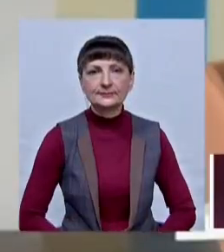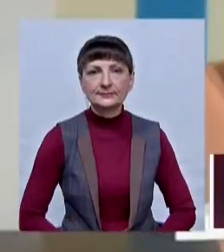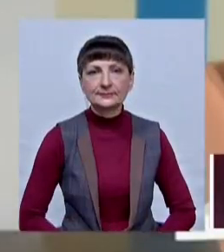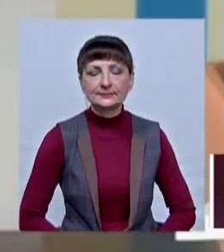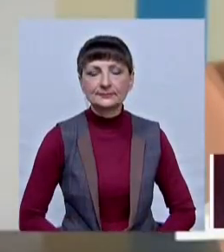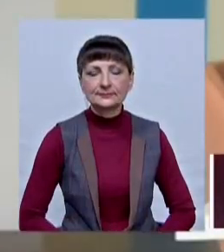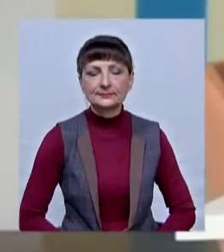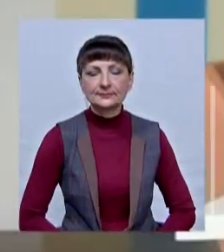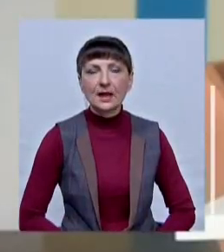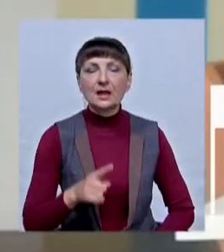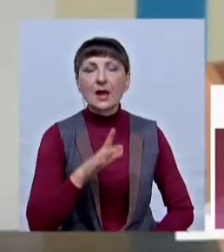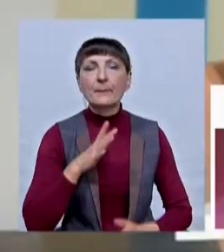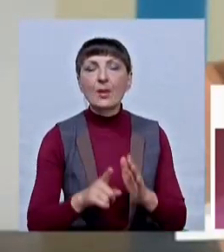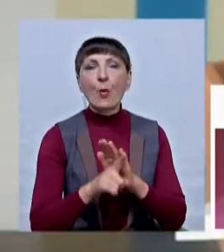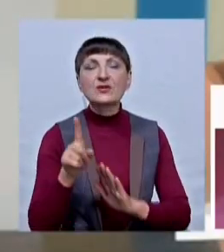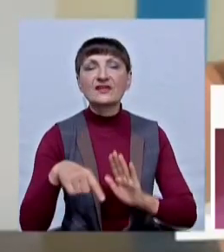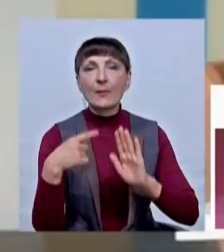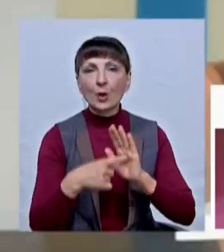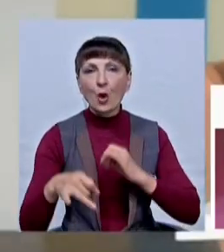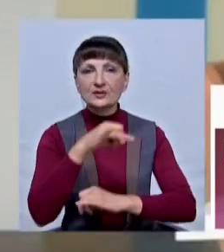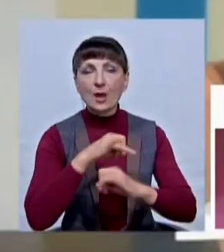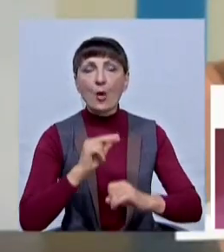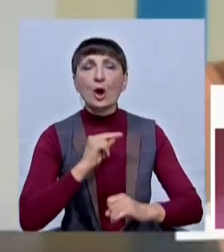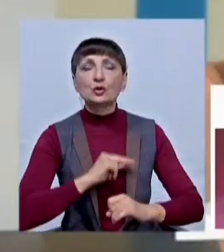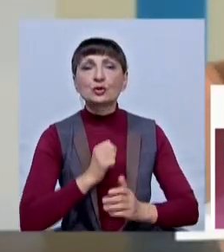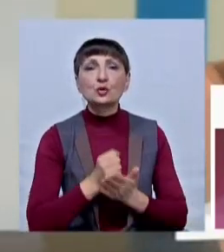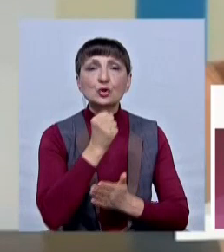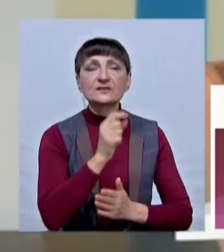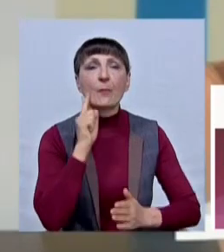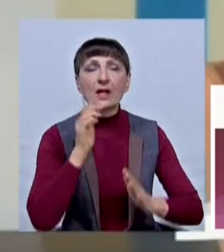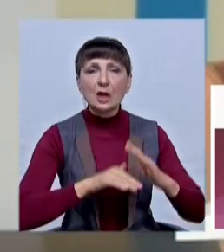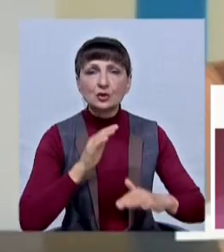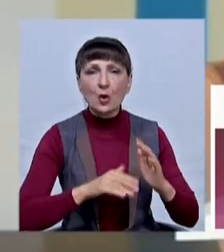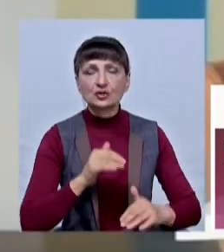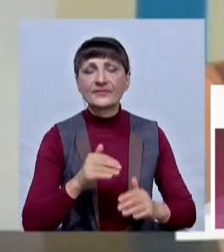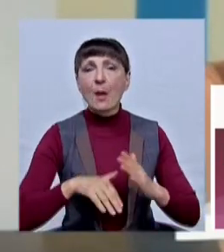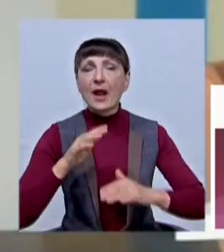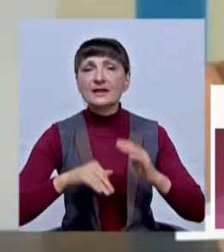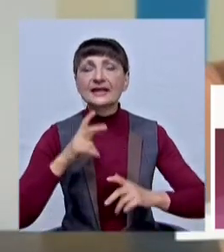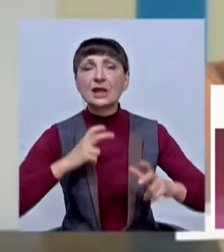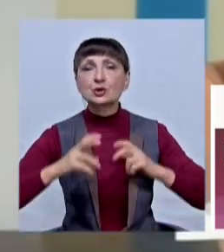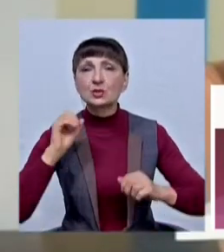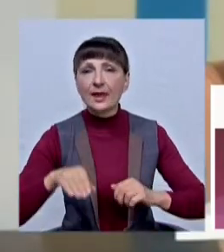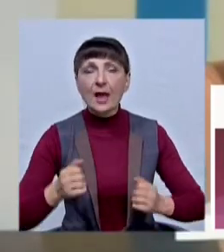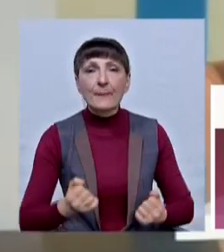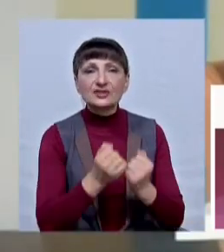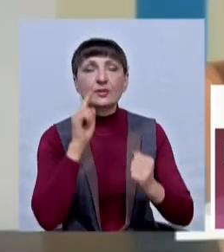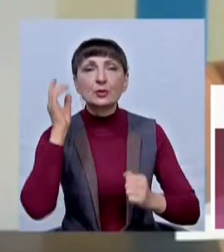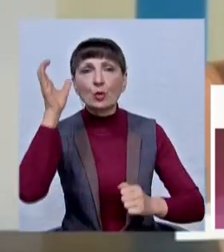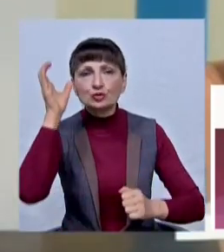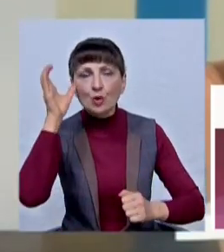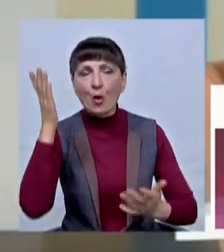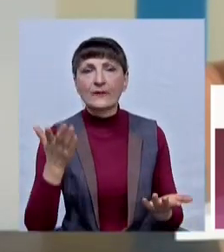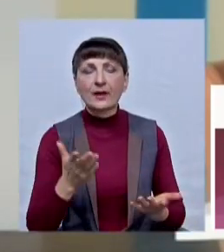Там были подняты вопросы трудоустройства молодежи, практики для студентов, вопросы поддержки молодых ученых,